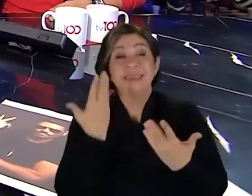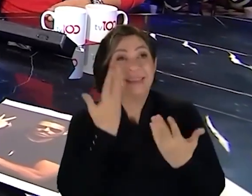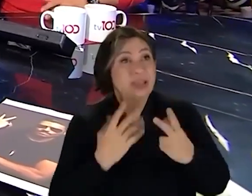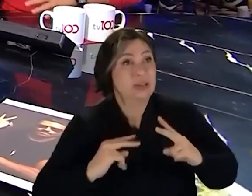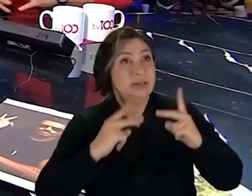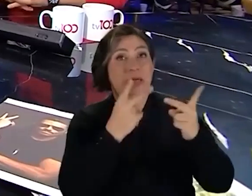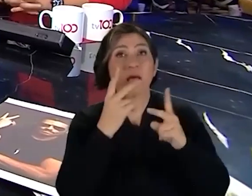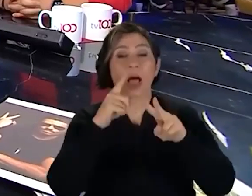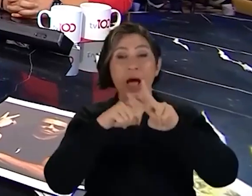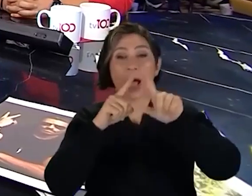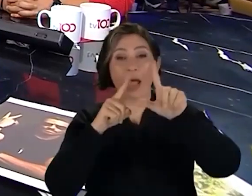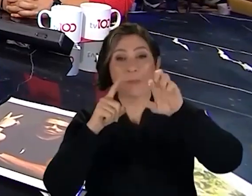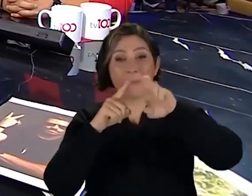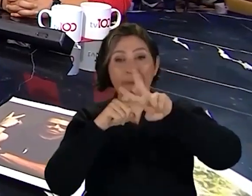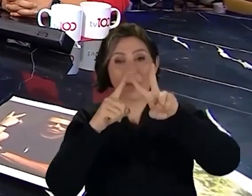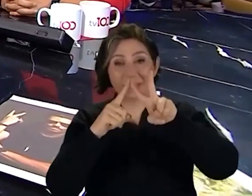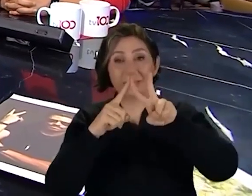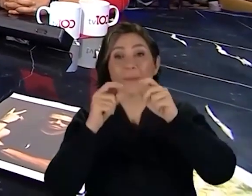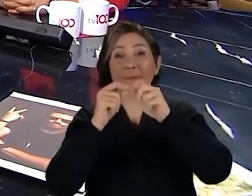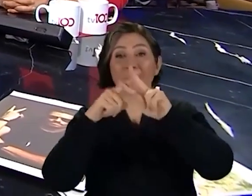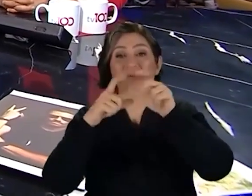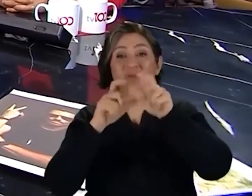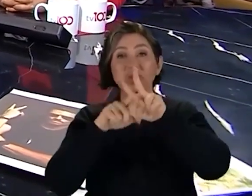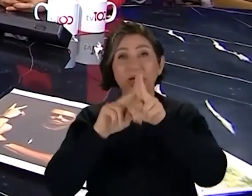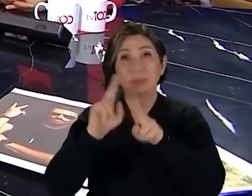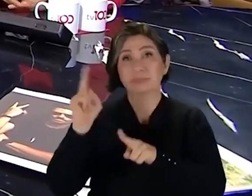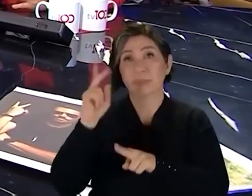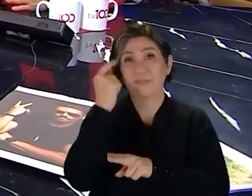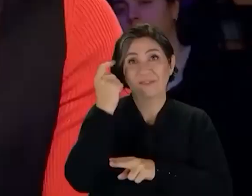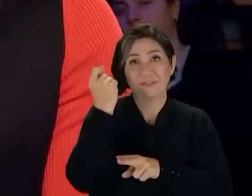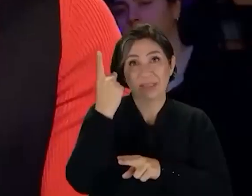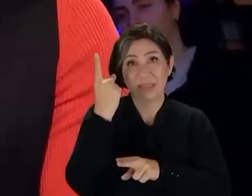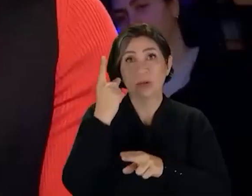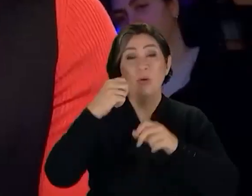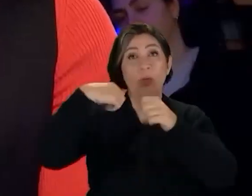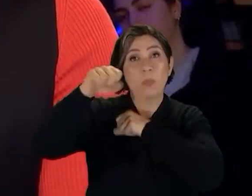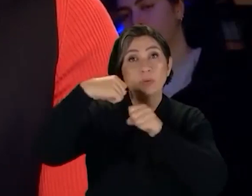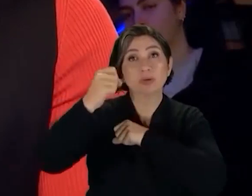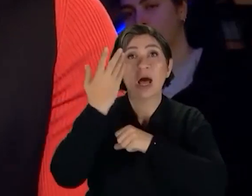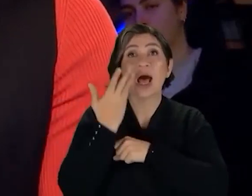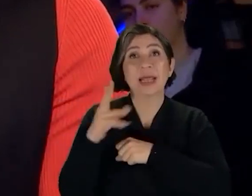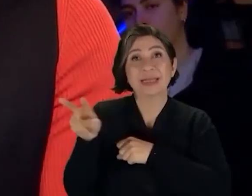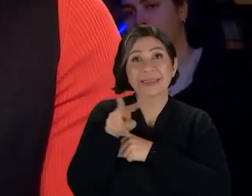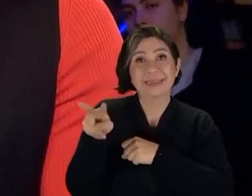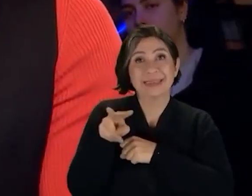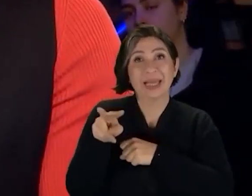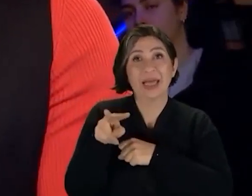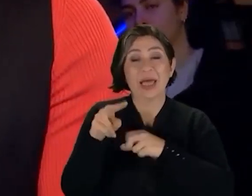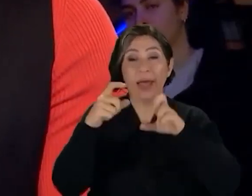seyirciye veren bir alpanla Başak bizim senaristlerimiz onların Fikri boks hayranı